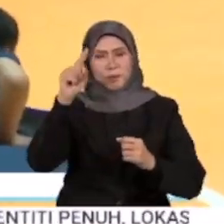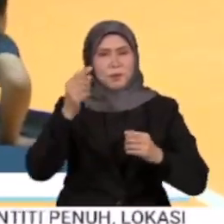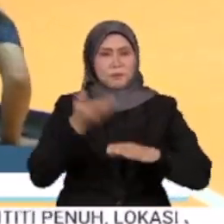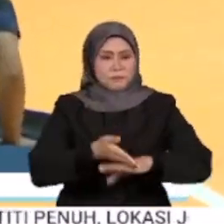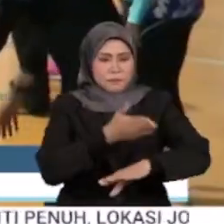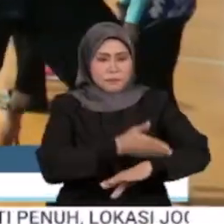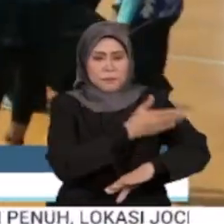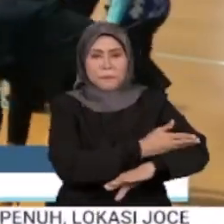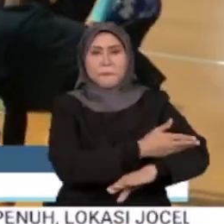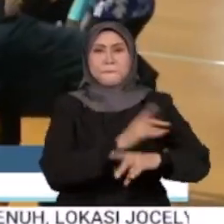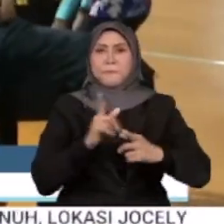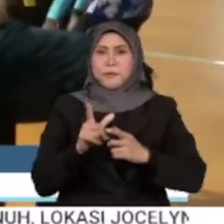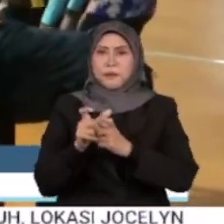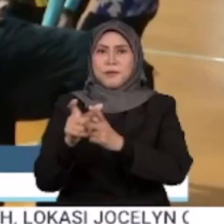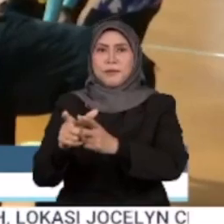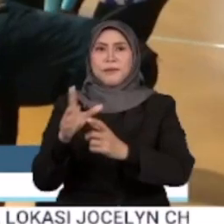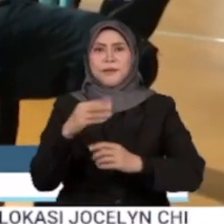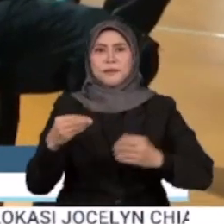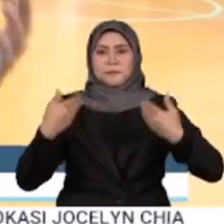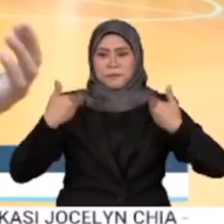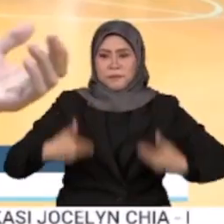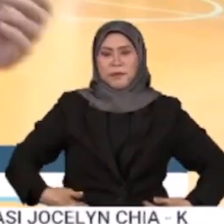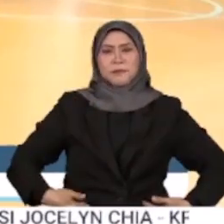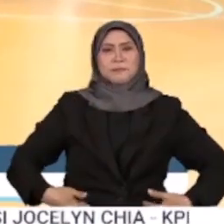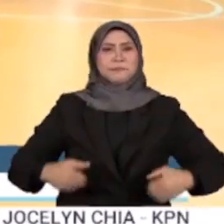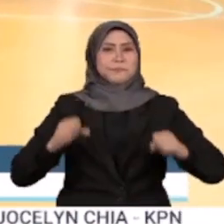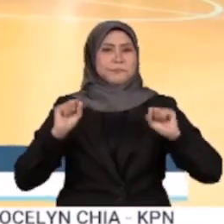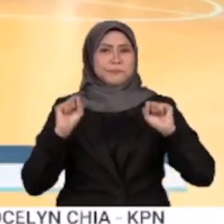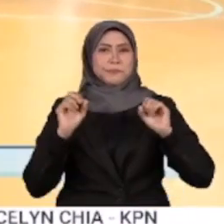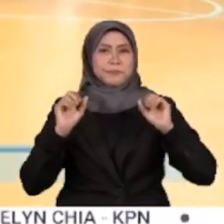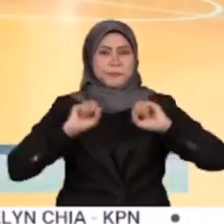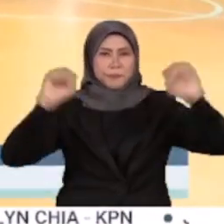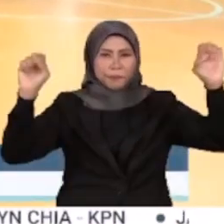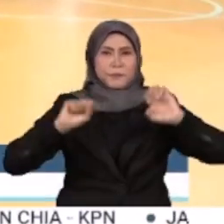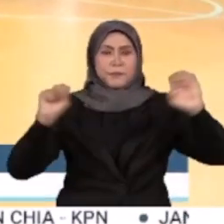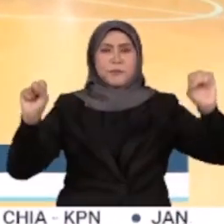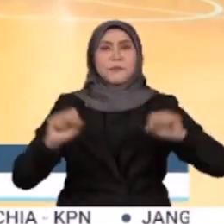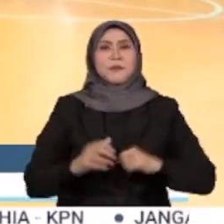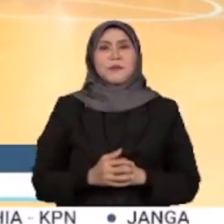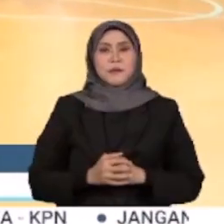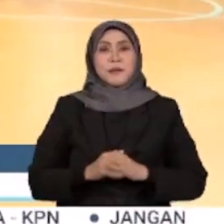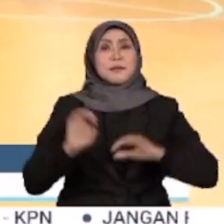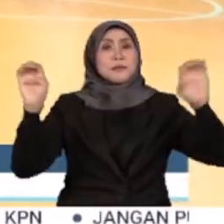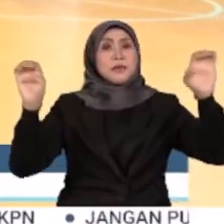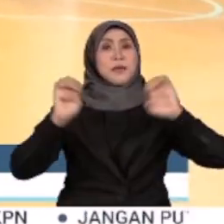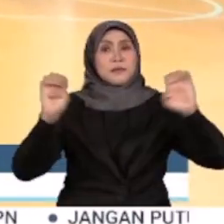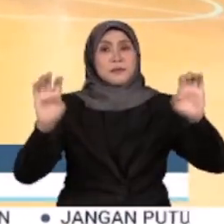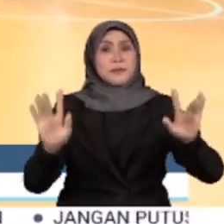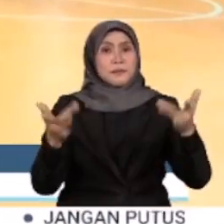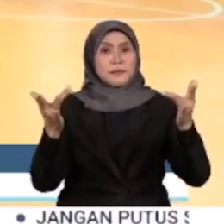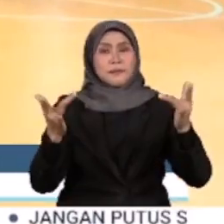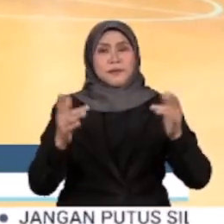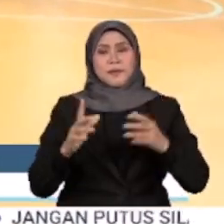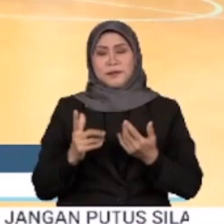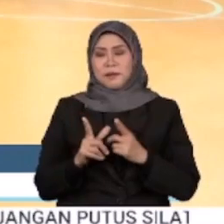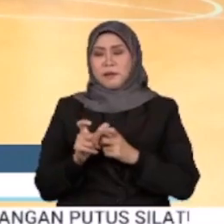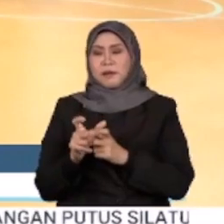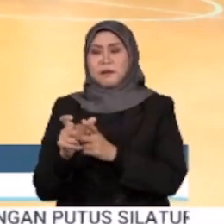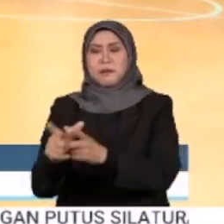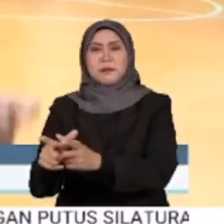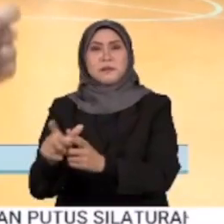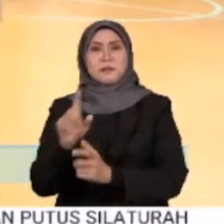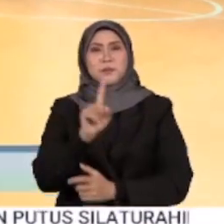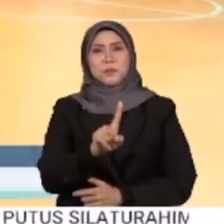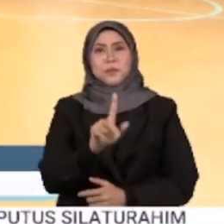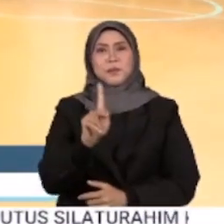memperbaiki bentuk larian serta stamina. So, kita mula dengan regangan ringan. Lepas tu kita akan lari dengan jarak 1 kilo.